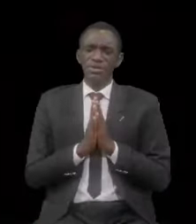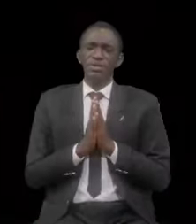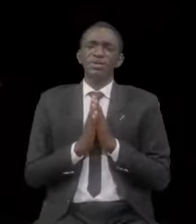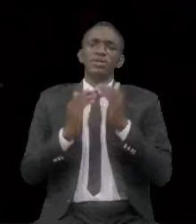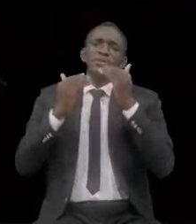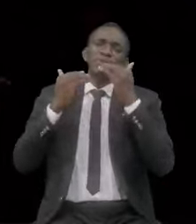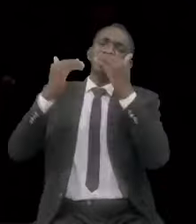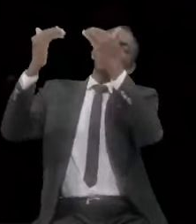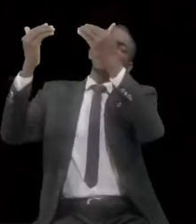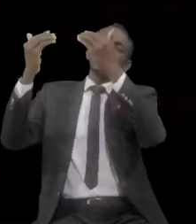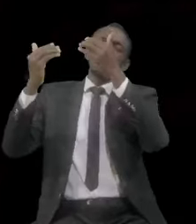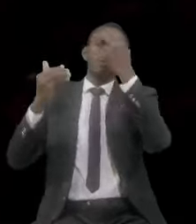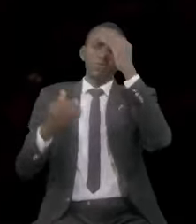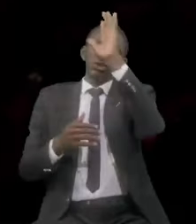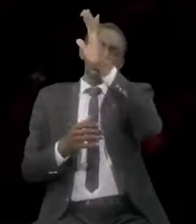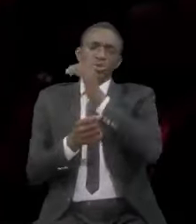Merci pour ton amour.